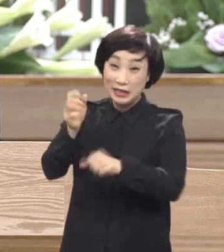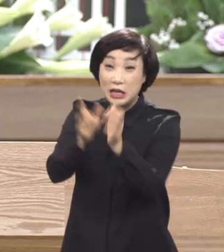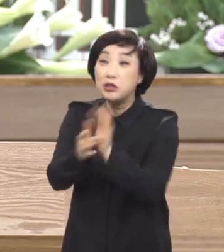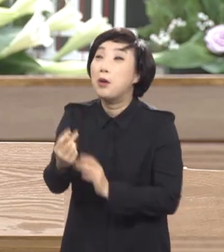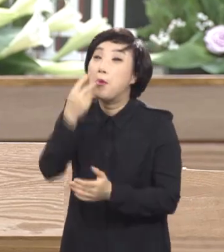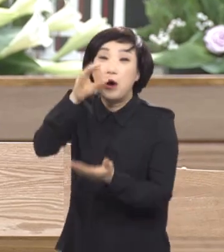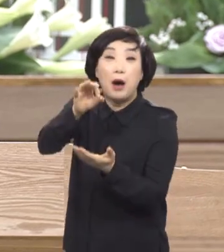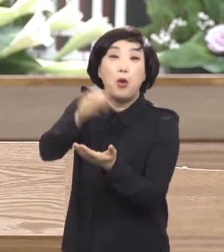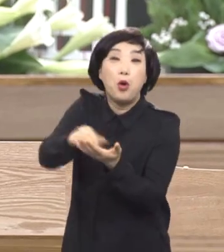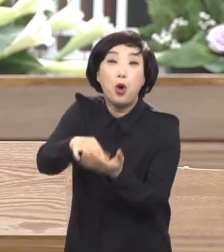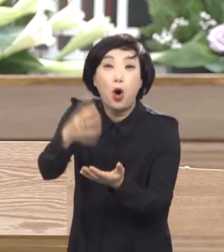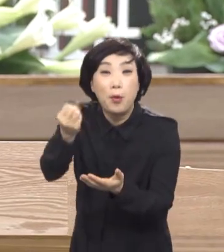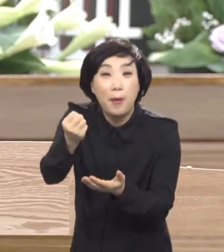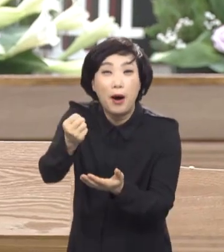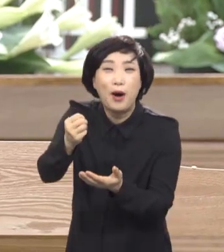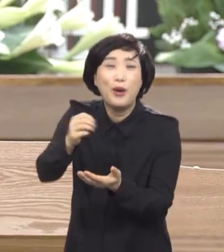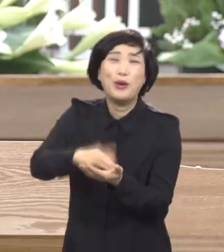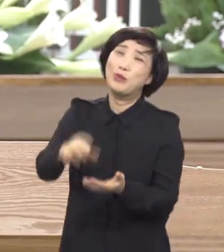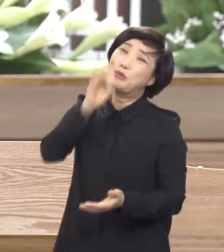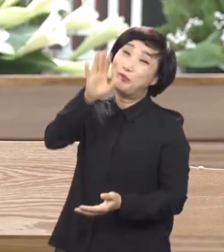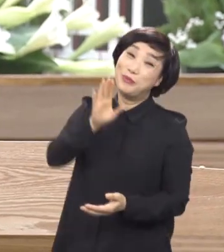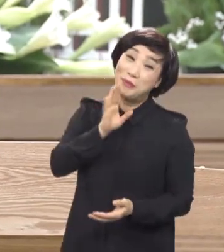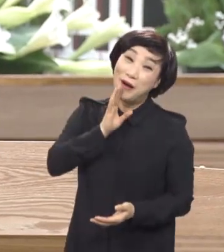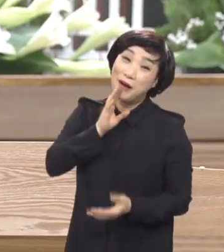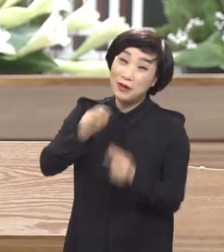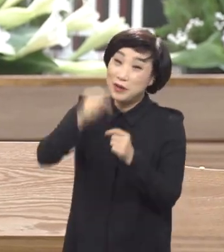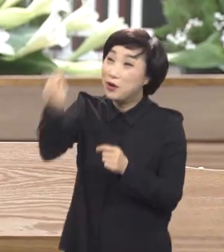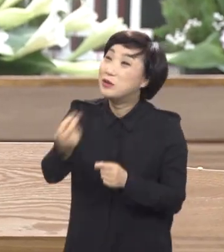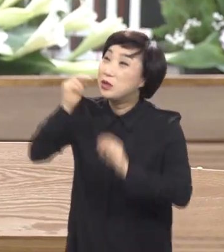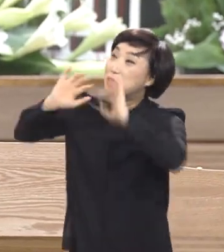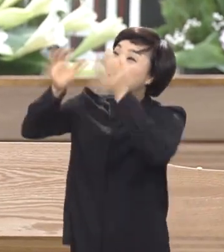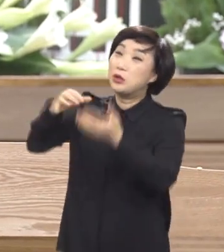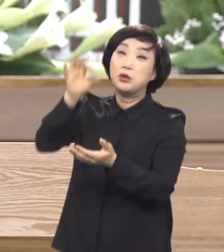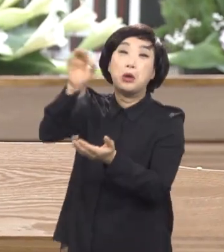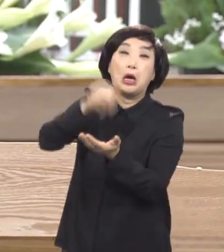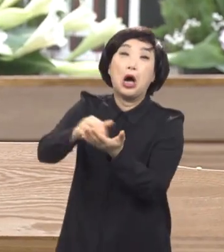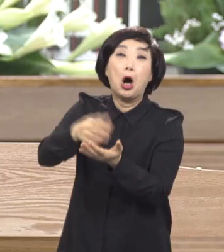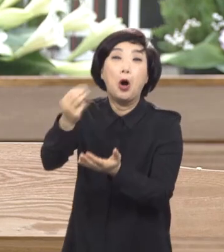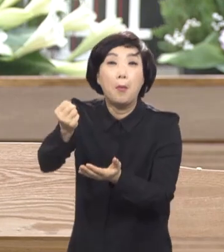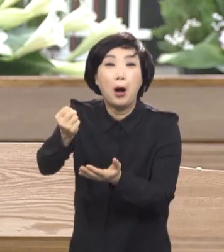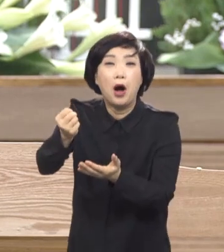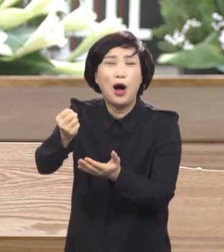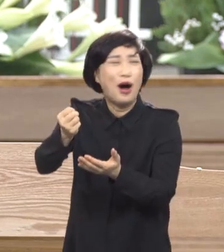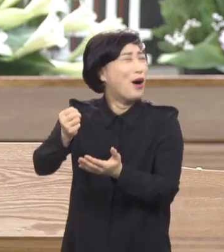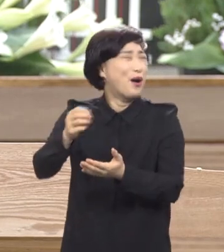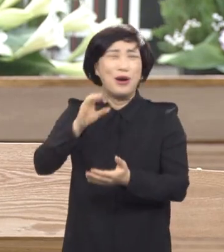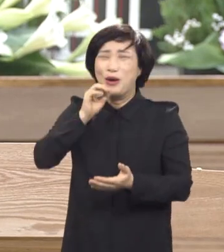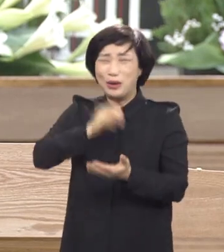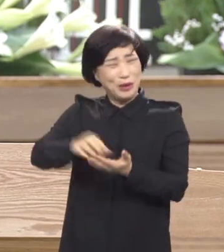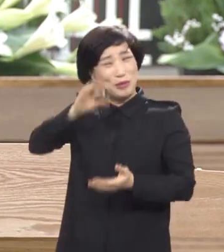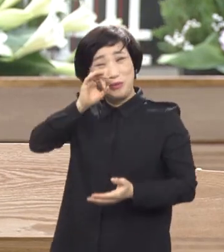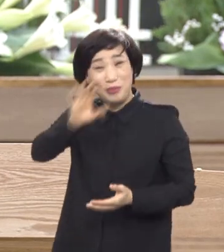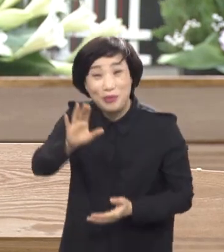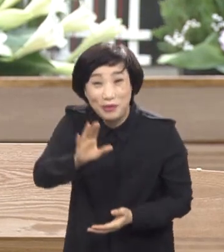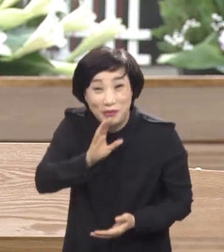영생과 천국은 얼마짜리냐 여러분 하나님을 대하는데